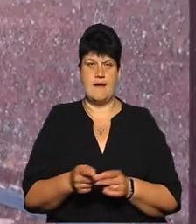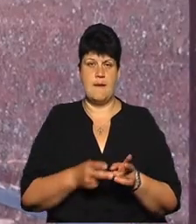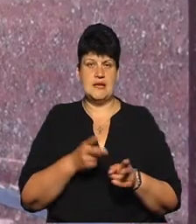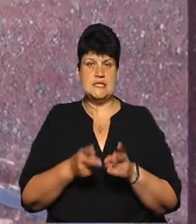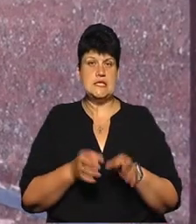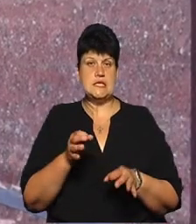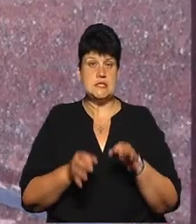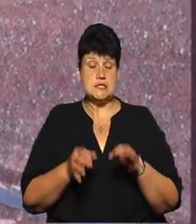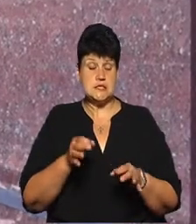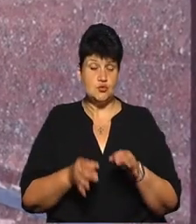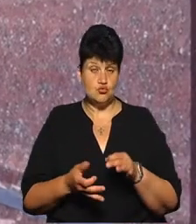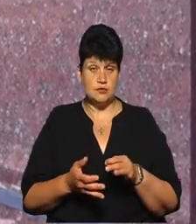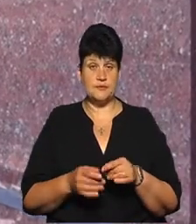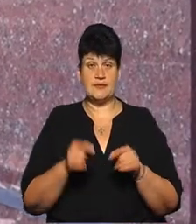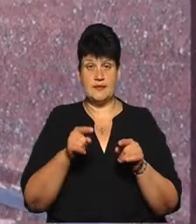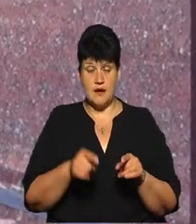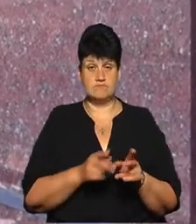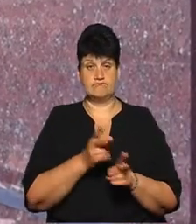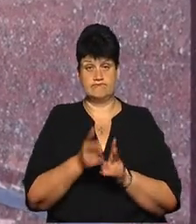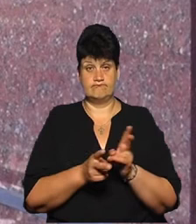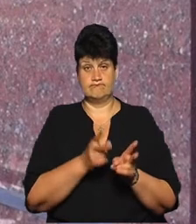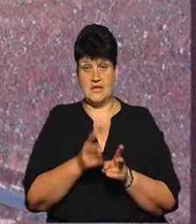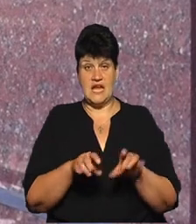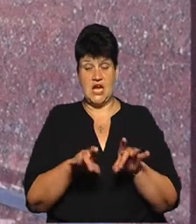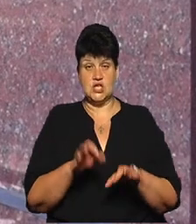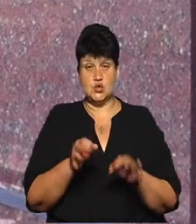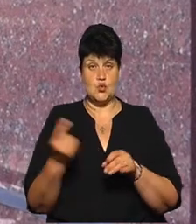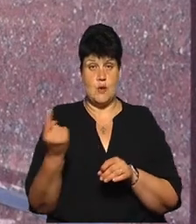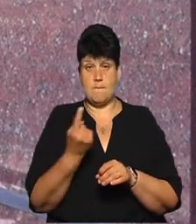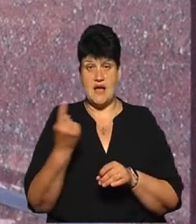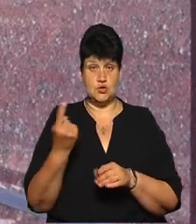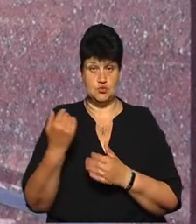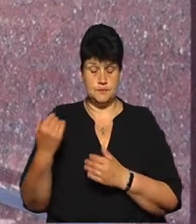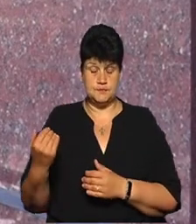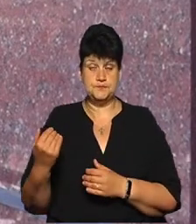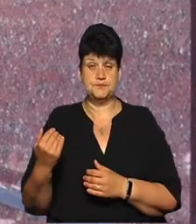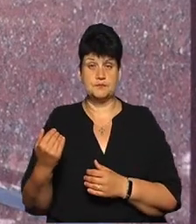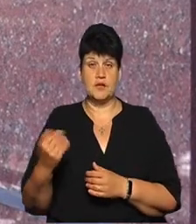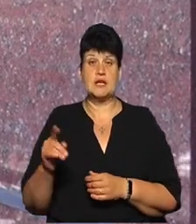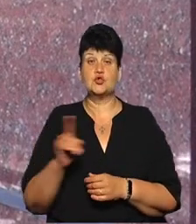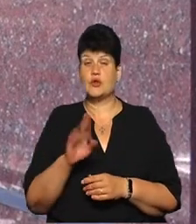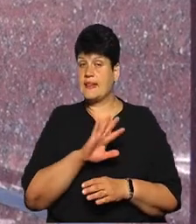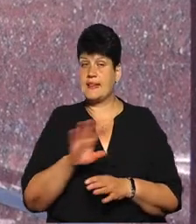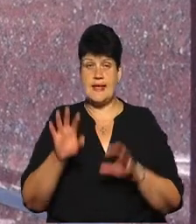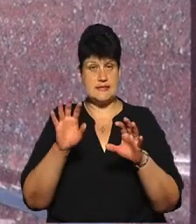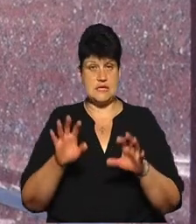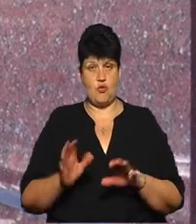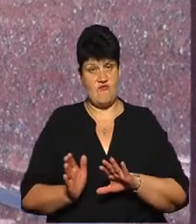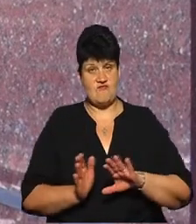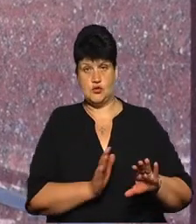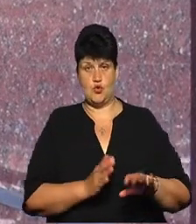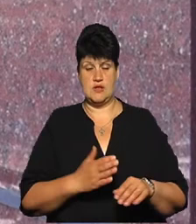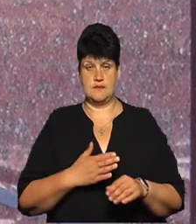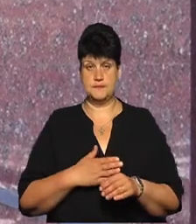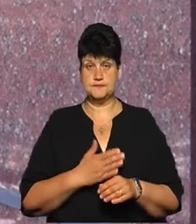апеляції, відповідно, я оскаржував рішення суду першої інстанції щодо незаконності відсторонення.